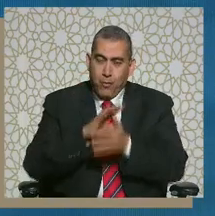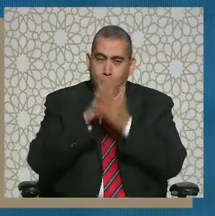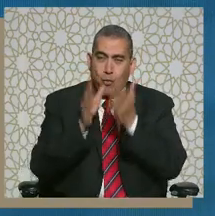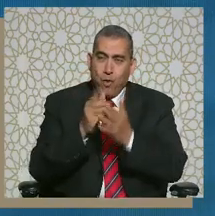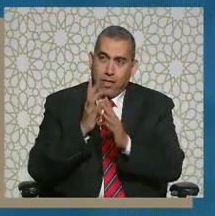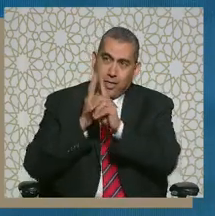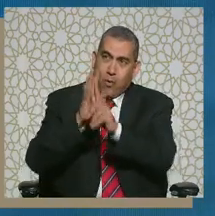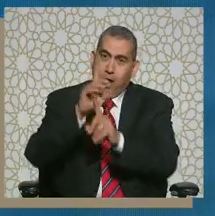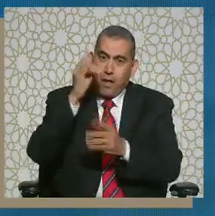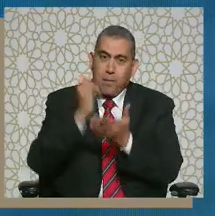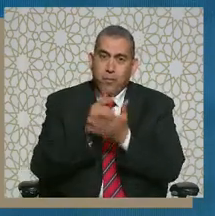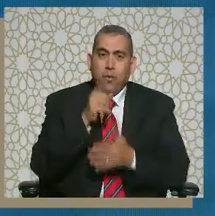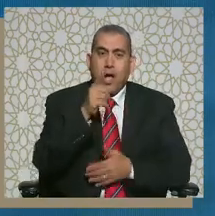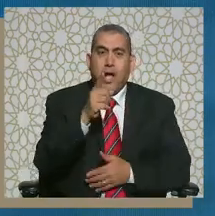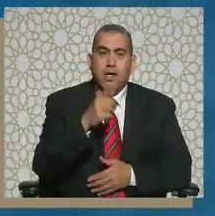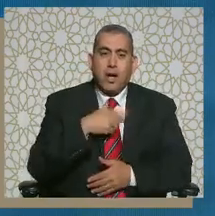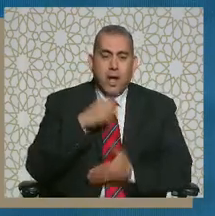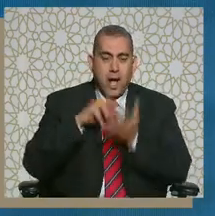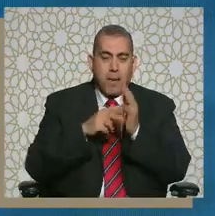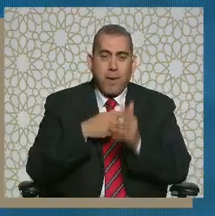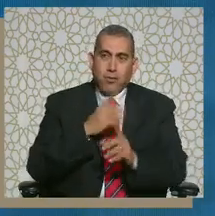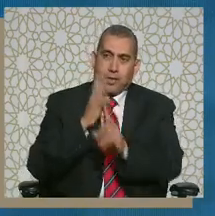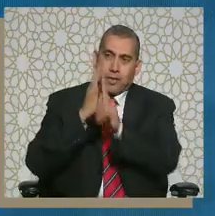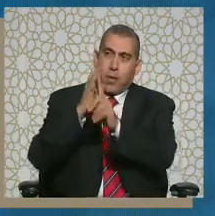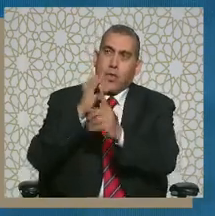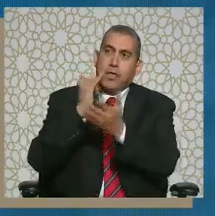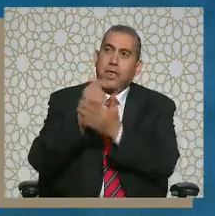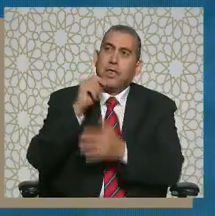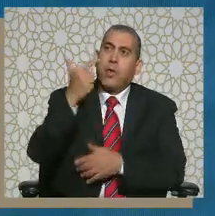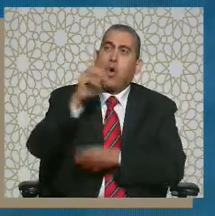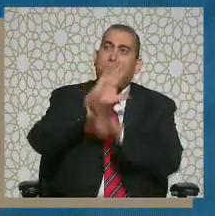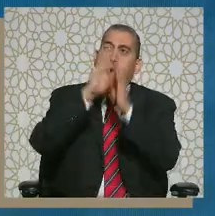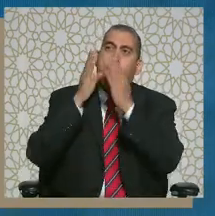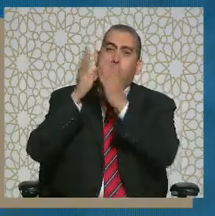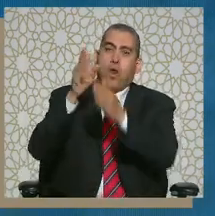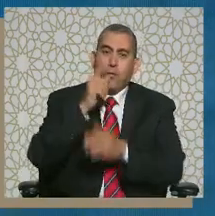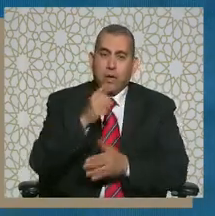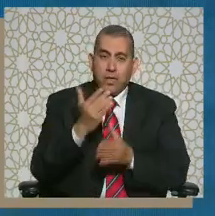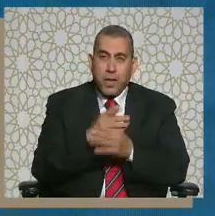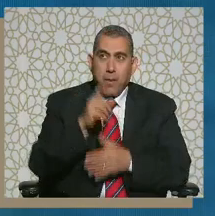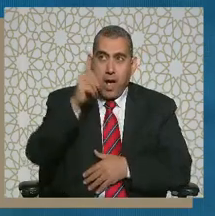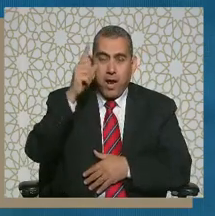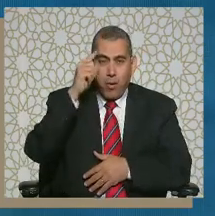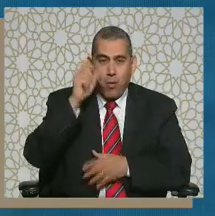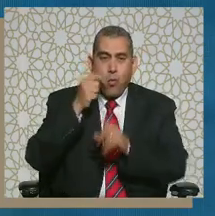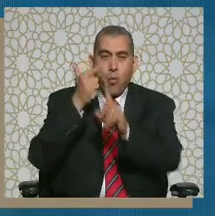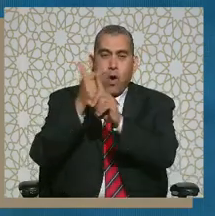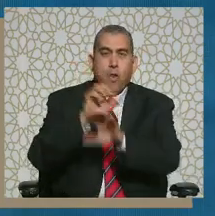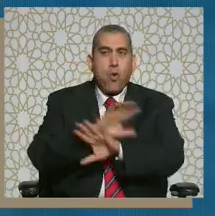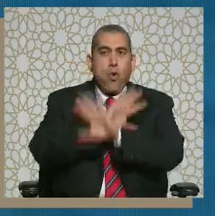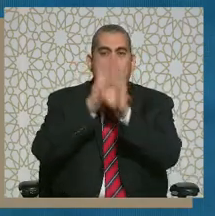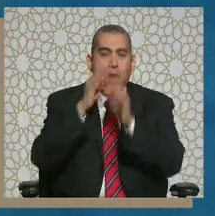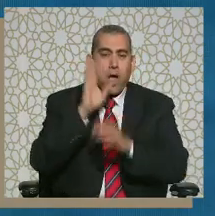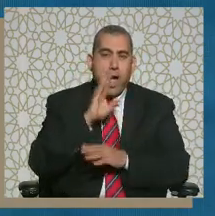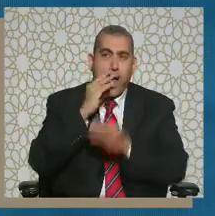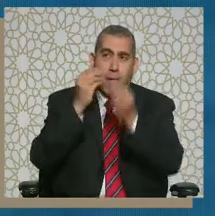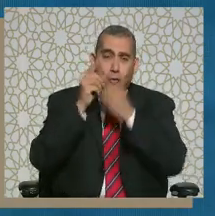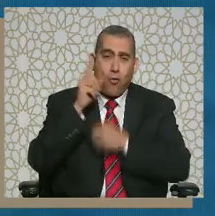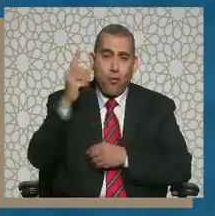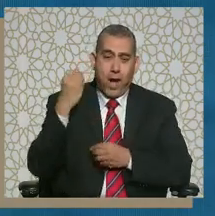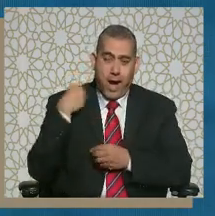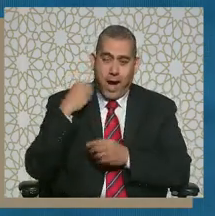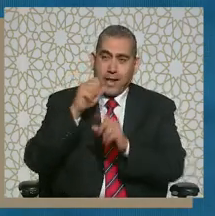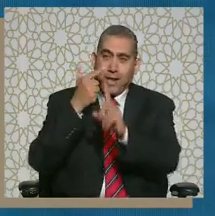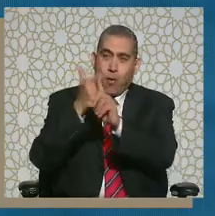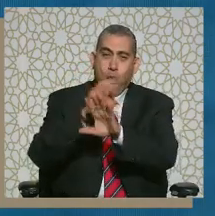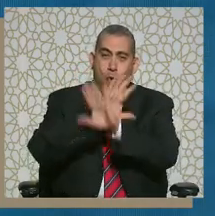هو انت ايه حجتك ان انت تروح تتوكل على الله انا بتوكل على الله لان الله والوكيل هو اللي علمني كده وعشان